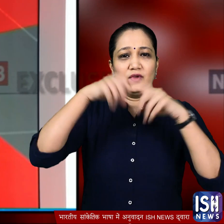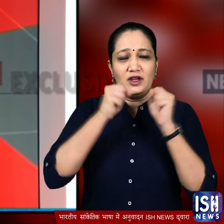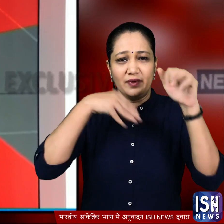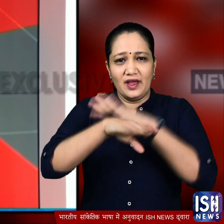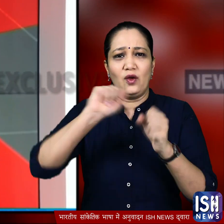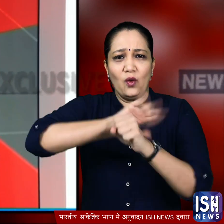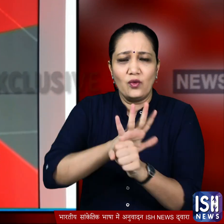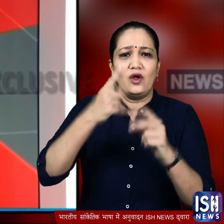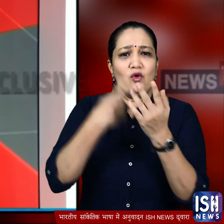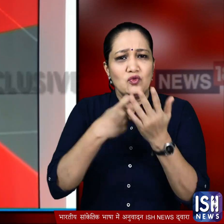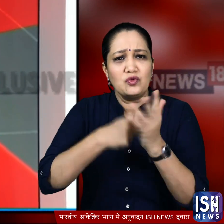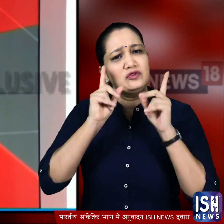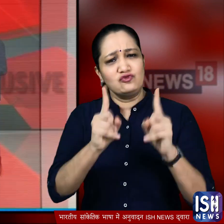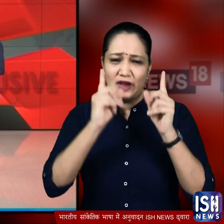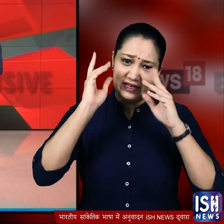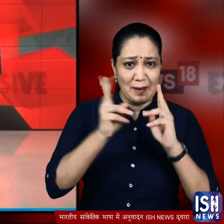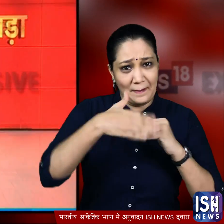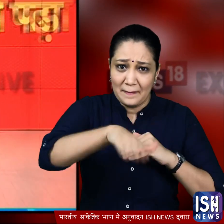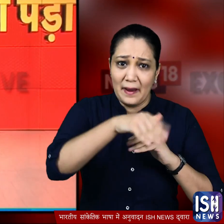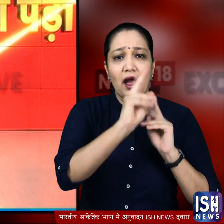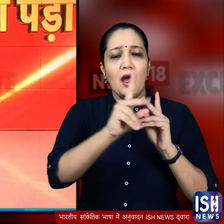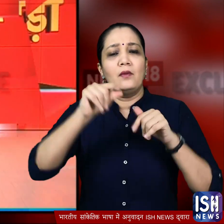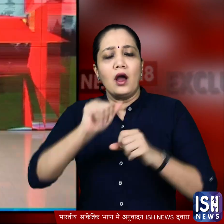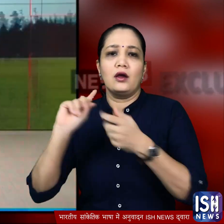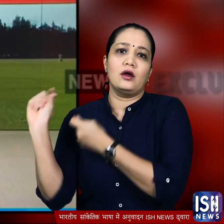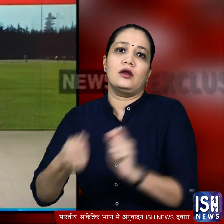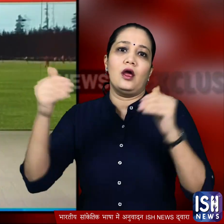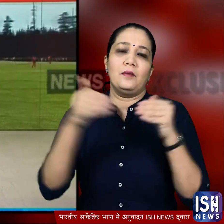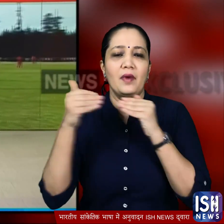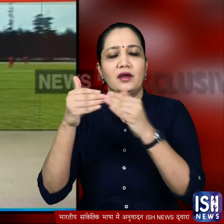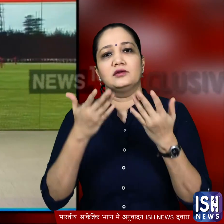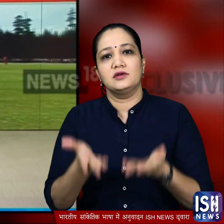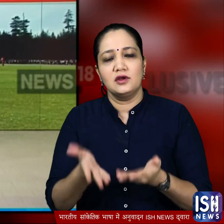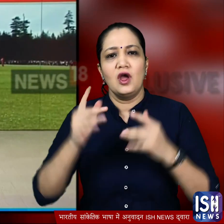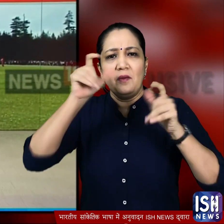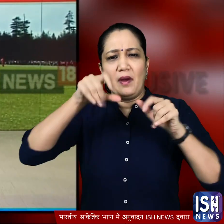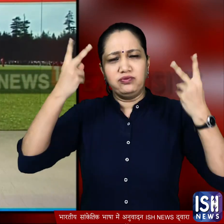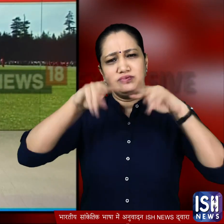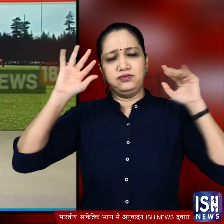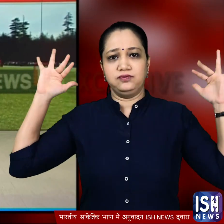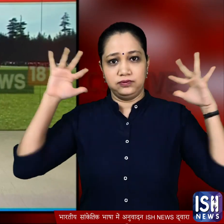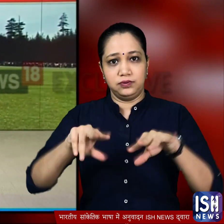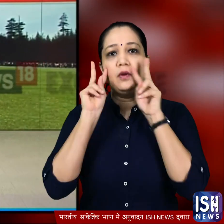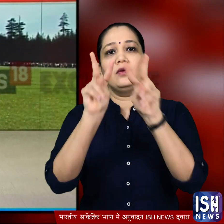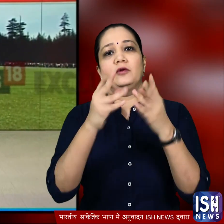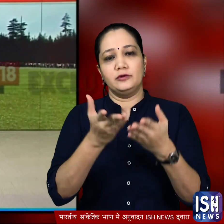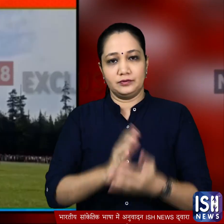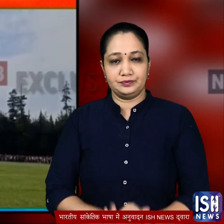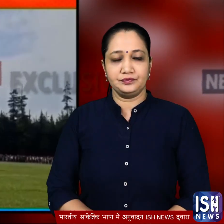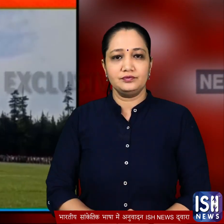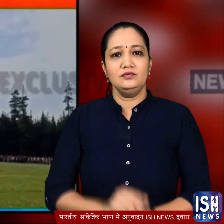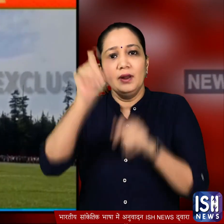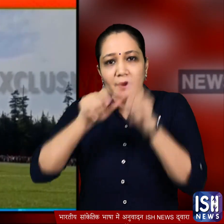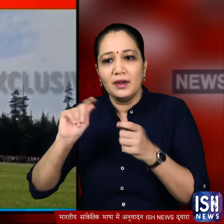जम्मू कश्मीर में कोरोना से जुड़ी पाबंदियों के बावजूद एक क्रिकेट मैच कराया गया, जिसे देखने के लिए सैकड़ों लोगों की भीड़ जमा हो गई।